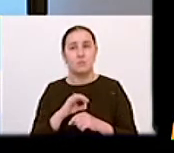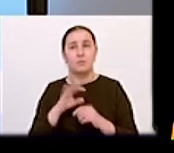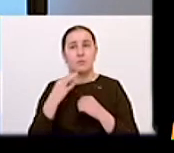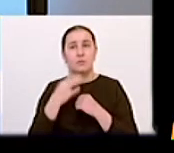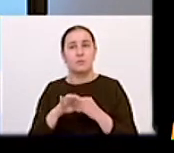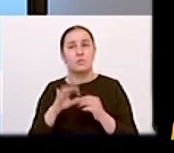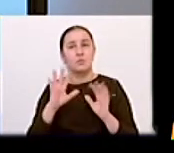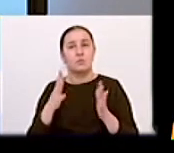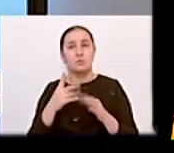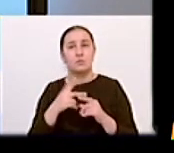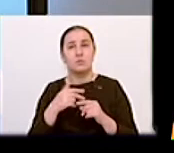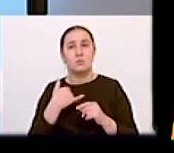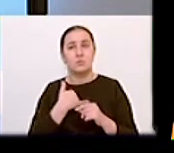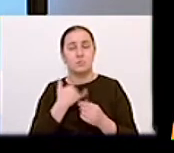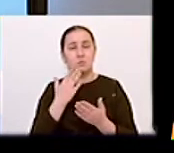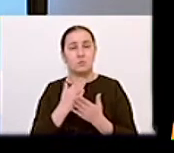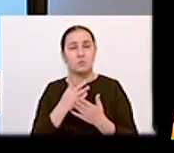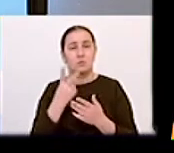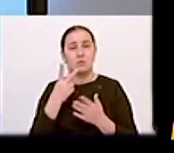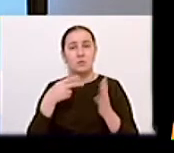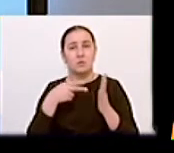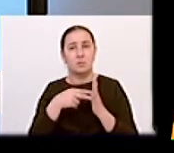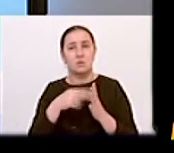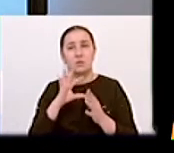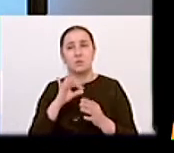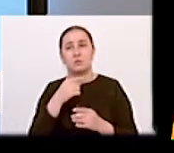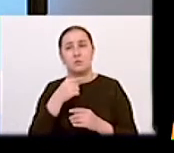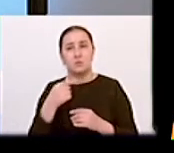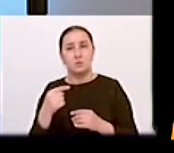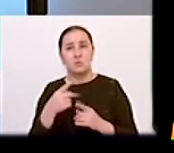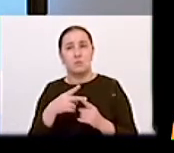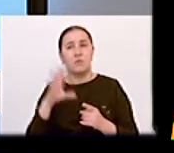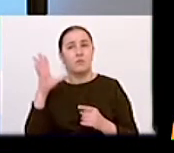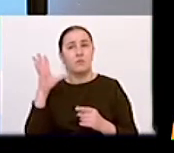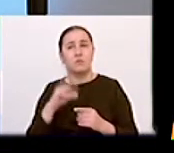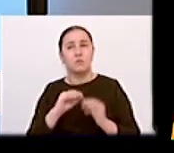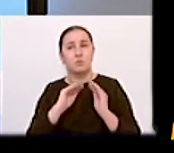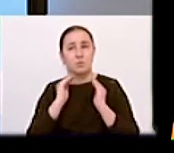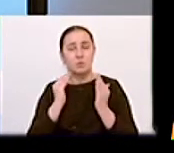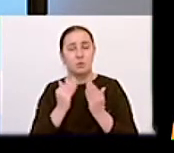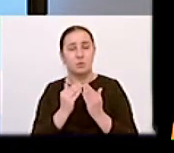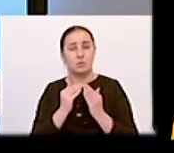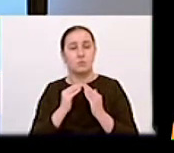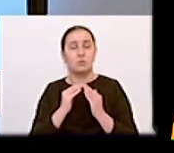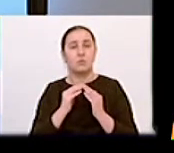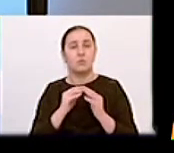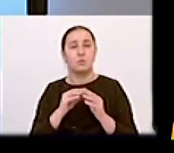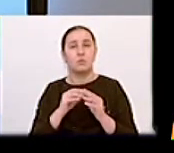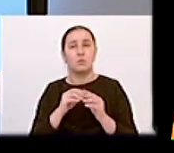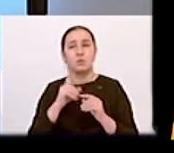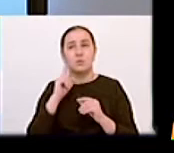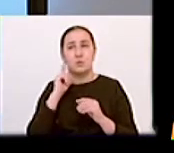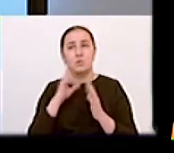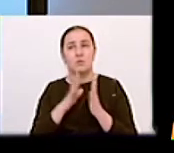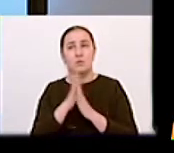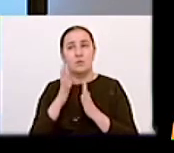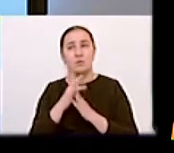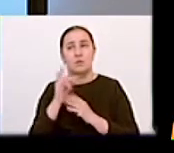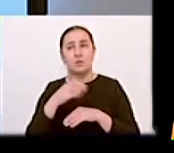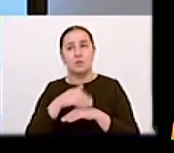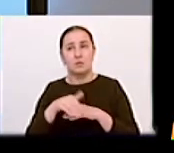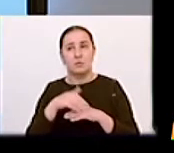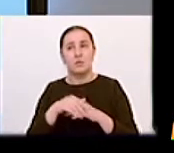Последний случай, когда у нас есть и двоеточие, и тире. Все кругом. Что именно? Зеленая трава на